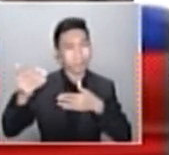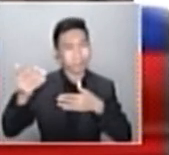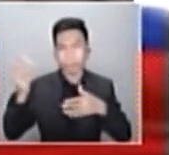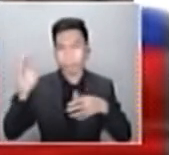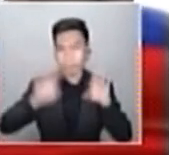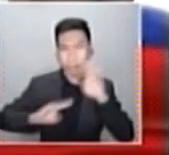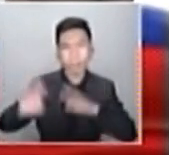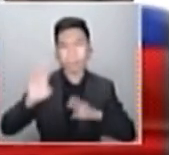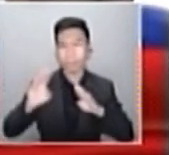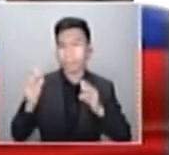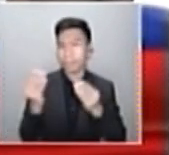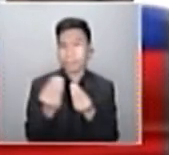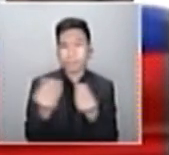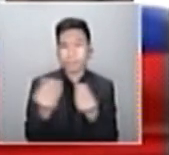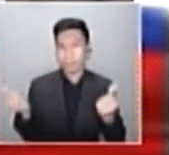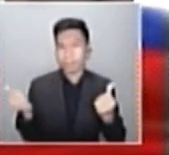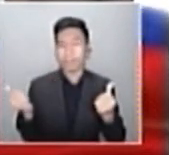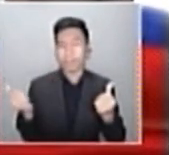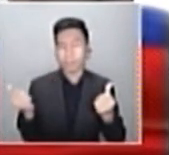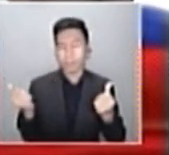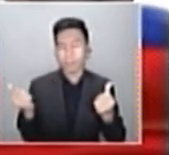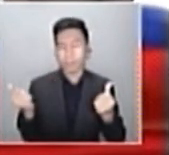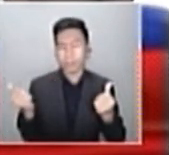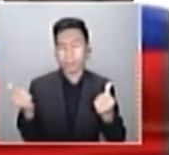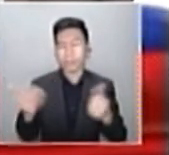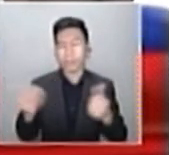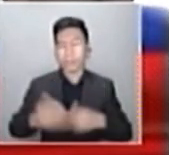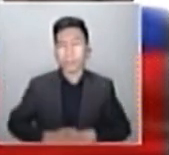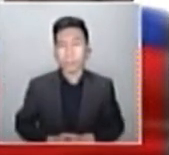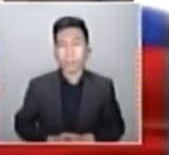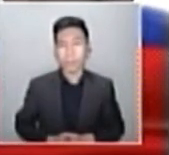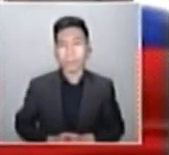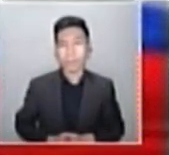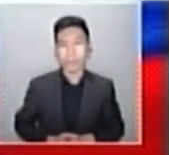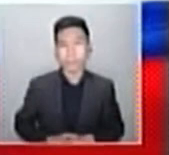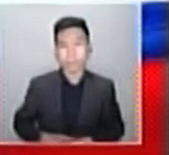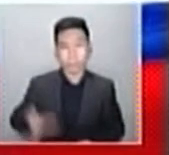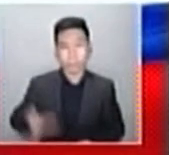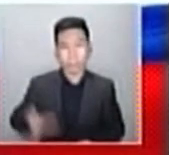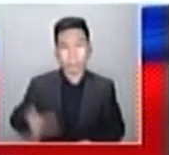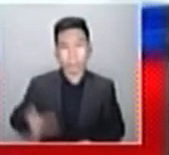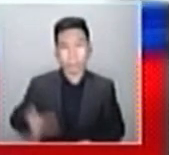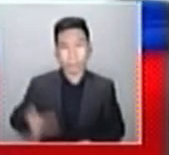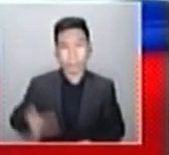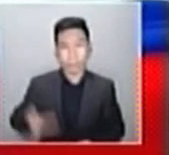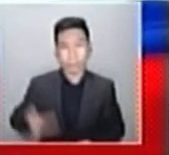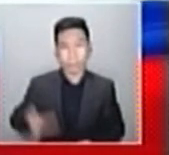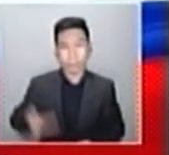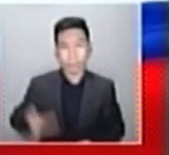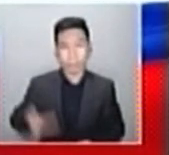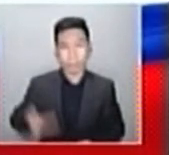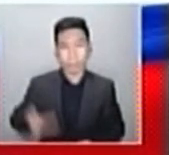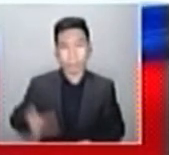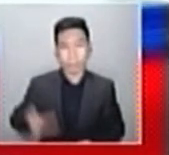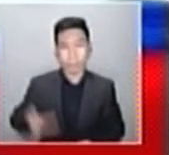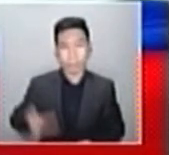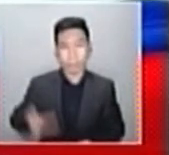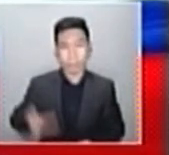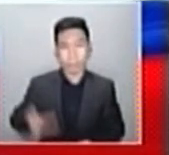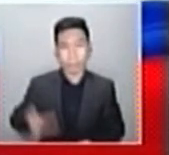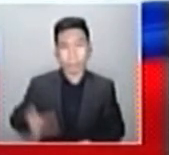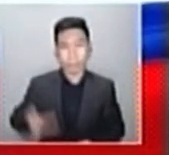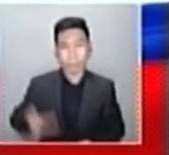na taon. Tayo po ay humaharap ngayon sa isang pandemya na wala pang